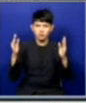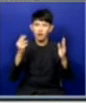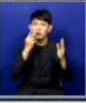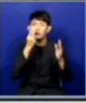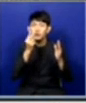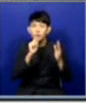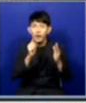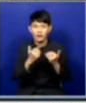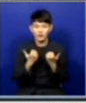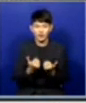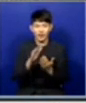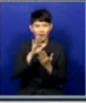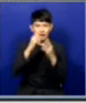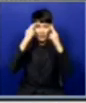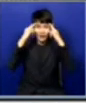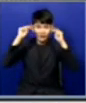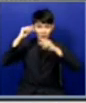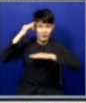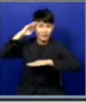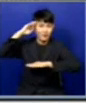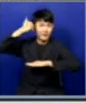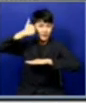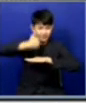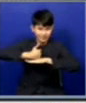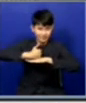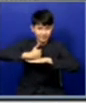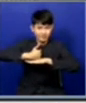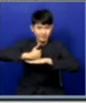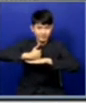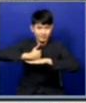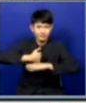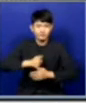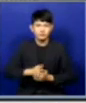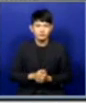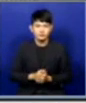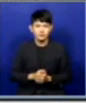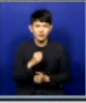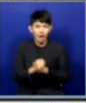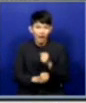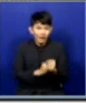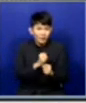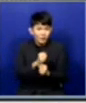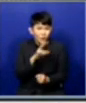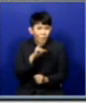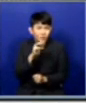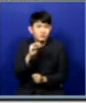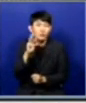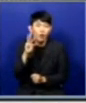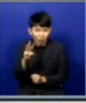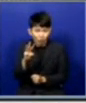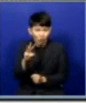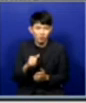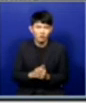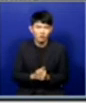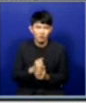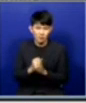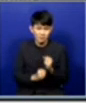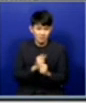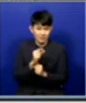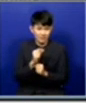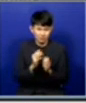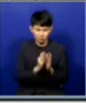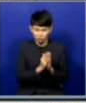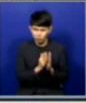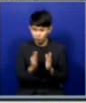นี้นายกรัฐมนตรีของประเทศไทยนั้นท่านอายุ66ปีถ้าถึง20ปีท่านจะอ